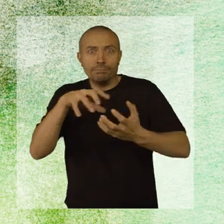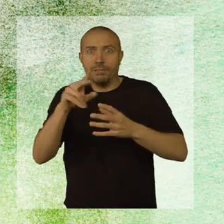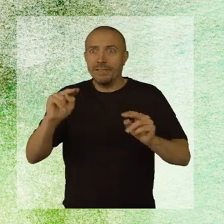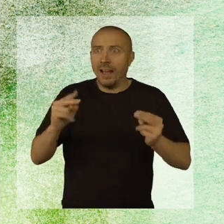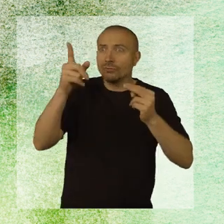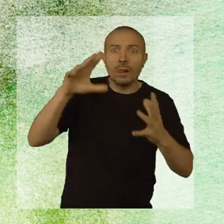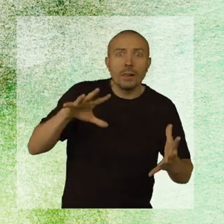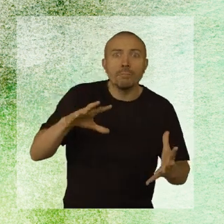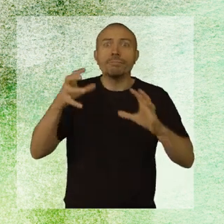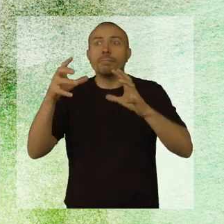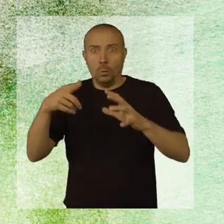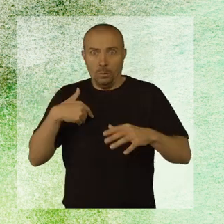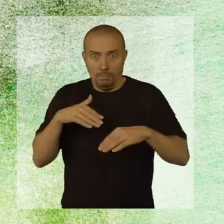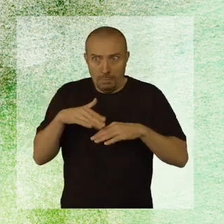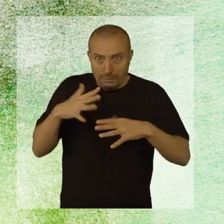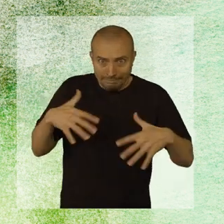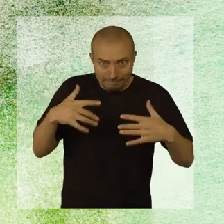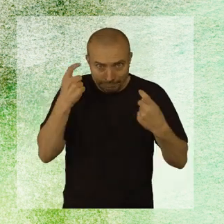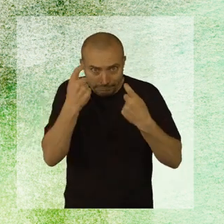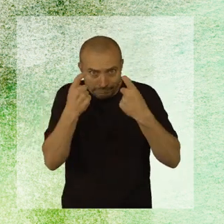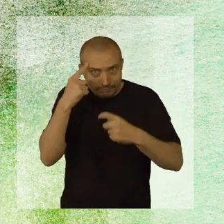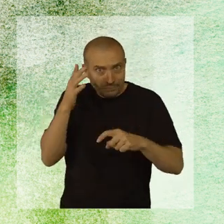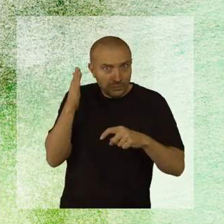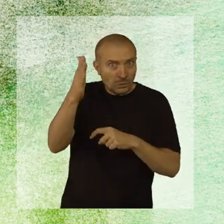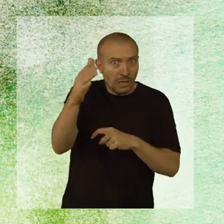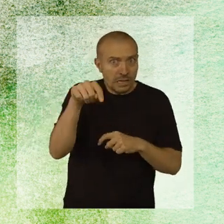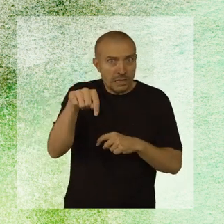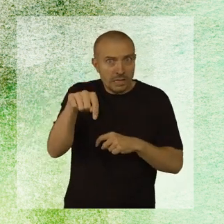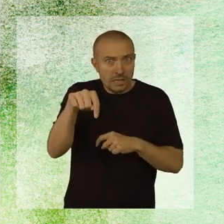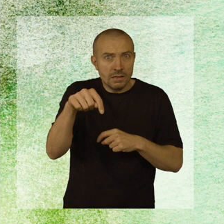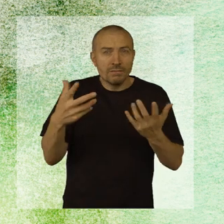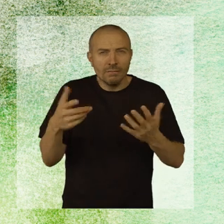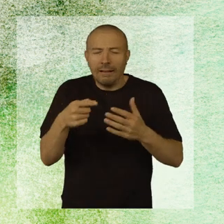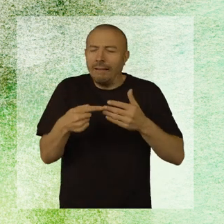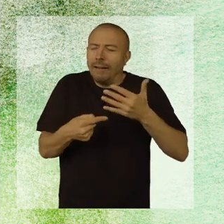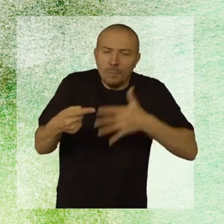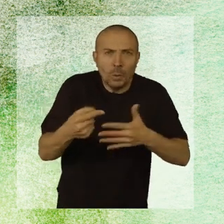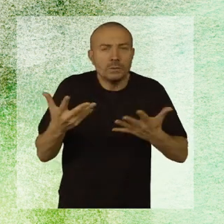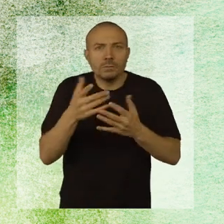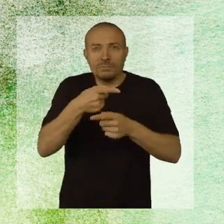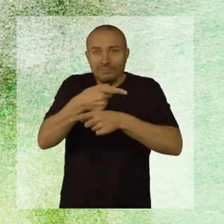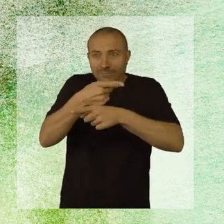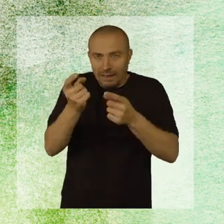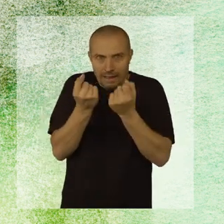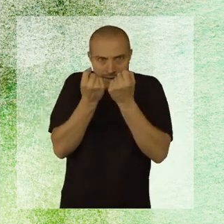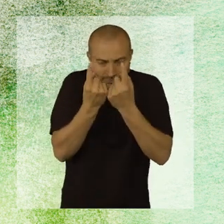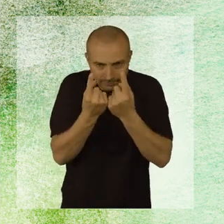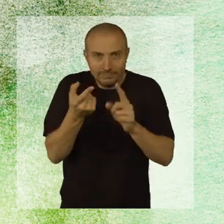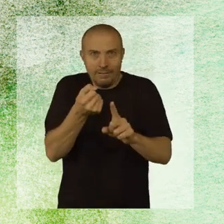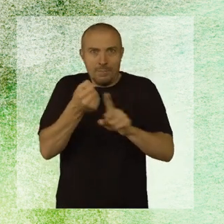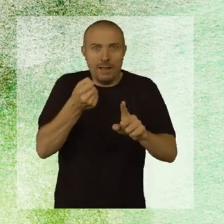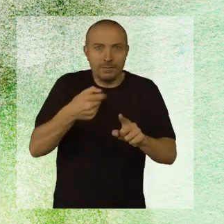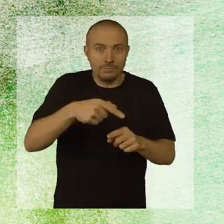En cas de catastrophe naturelle, nous sommes les plus concernés. Donc vraiment, il est